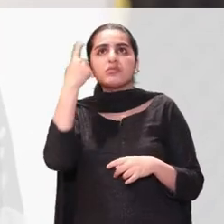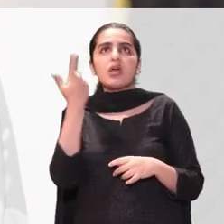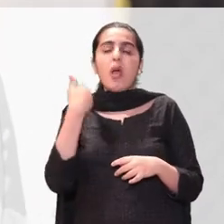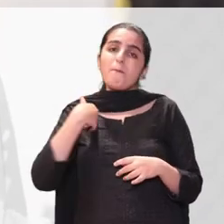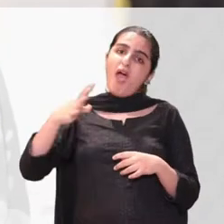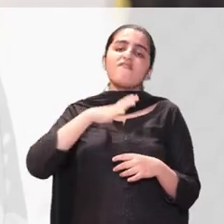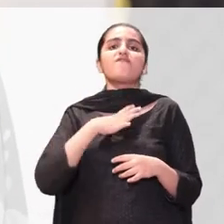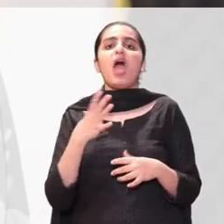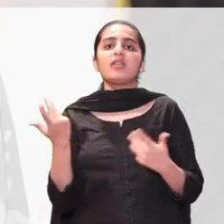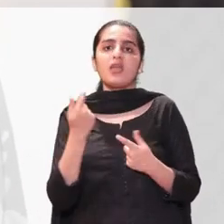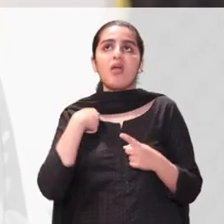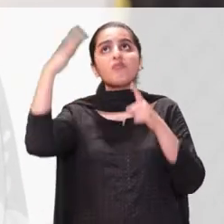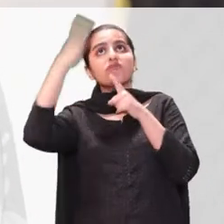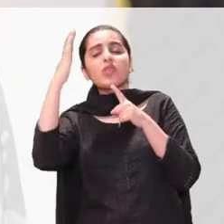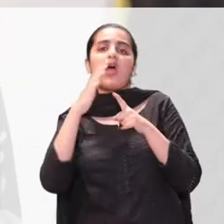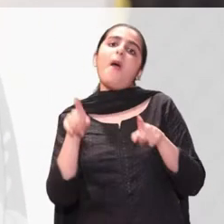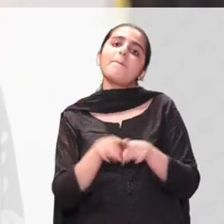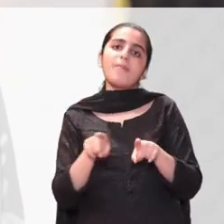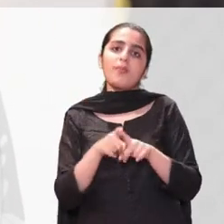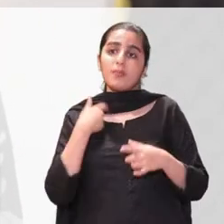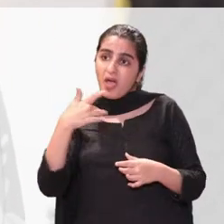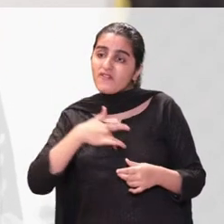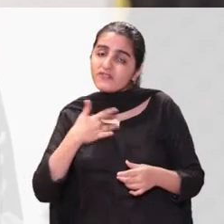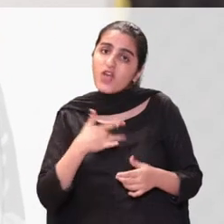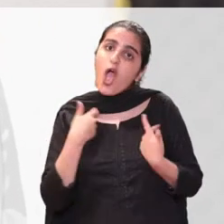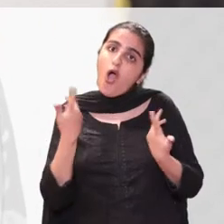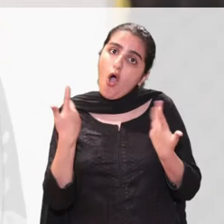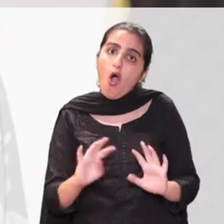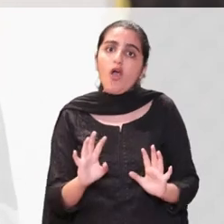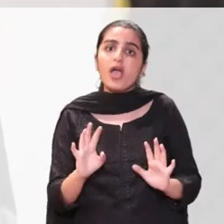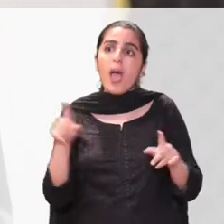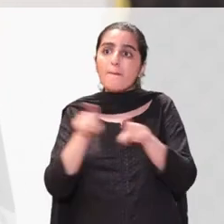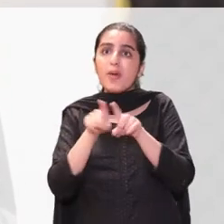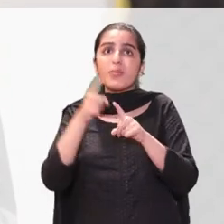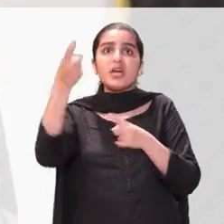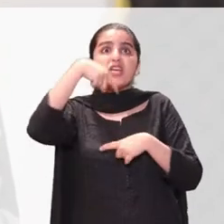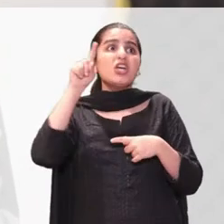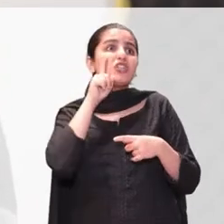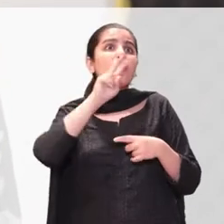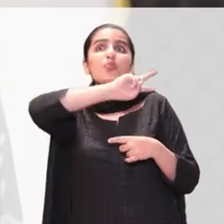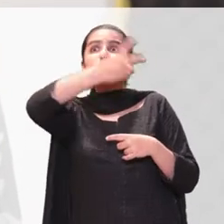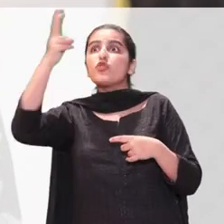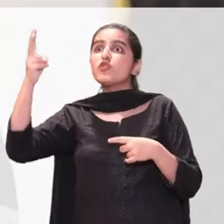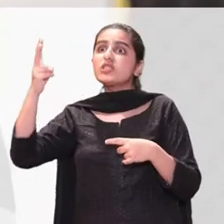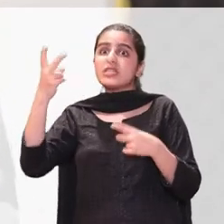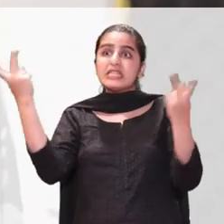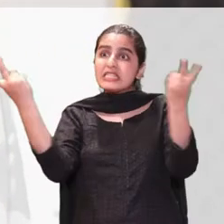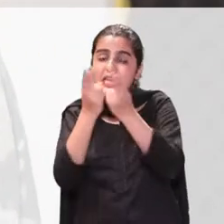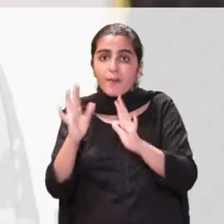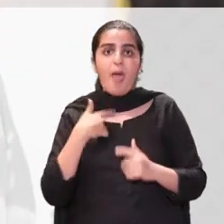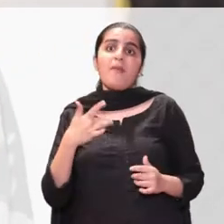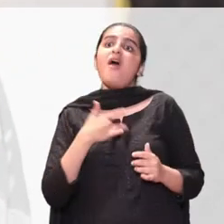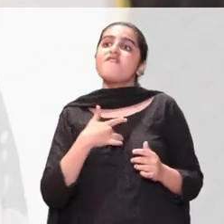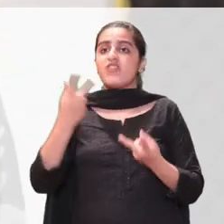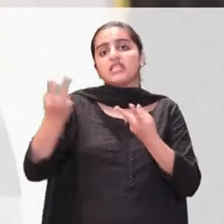10:00 फाइन आई एम ब्लेस्ड कि मैं मैनें चीज क्लिक किया मुझे पता चला है कि कैसा फील होता है जब आप पर यह सारी चीज़े आती हैं